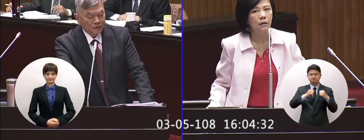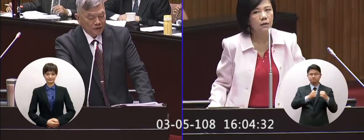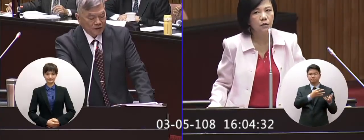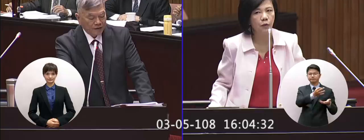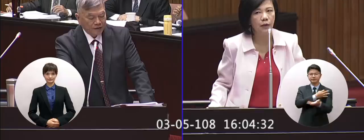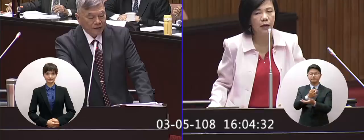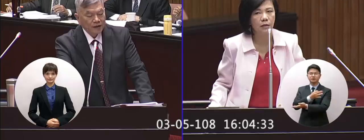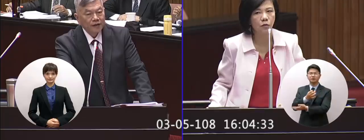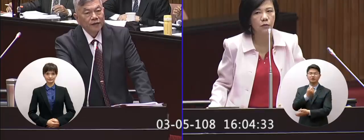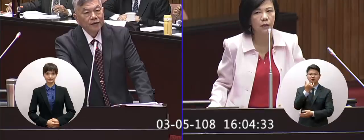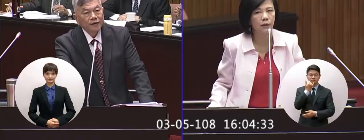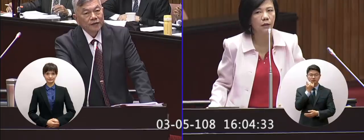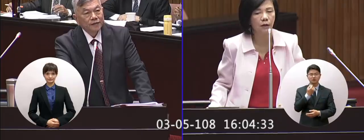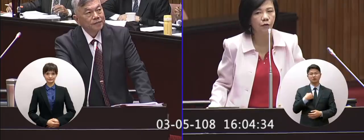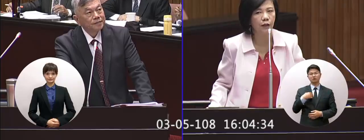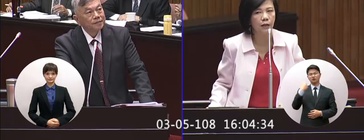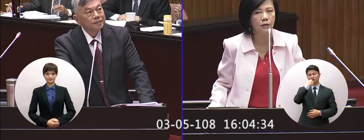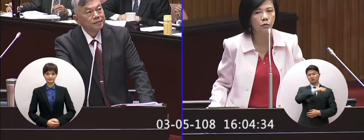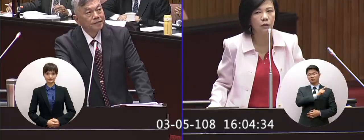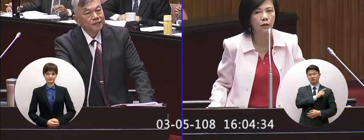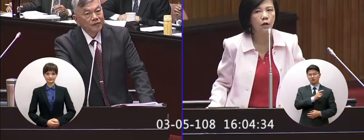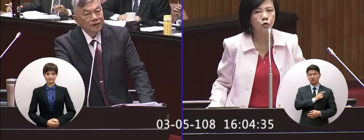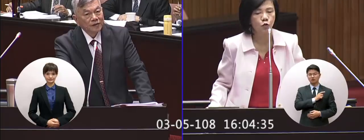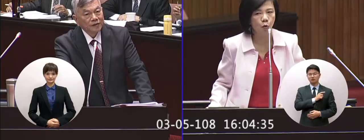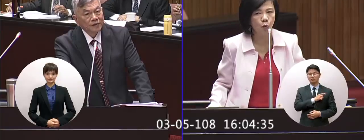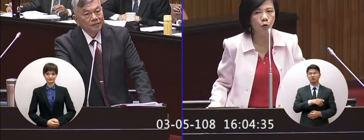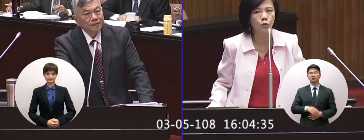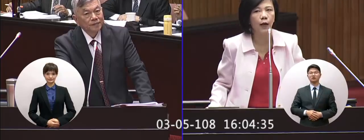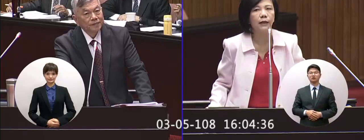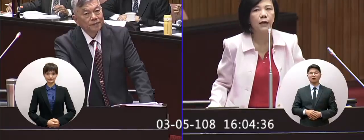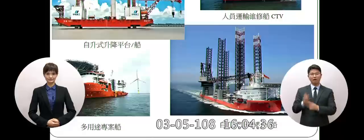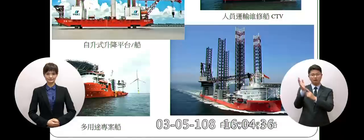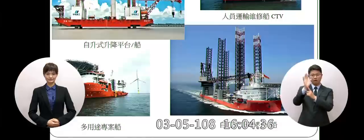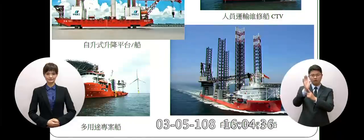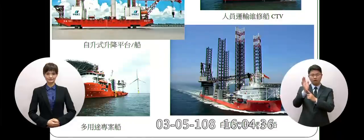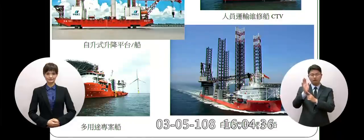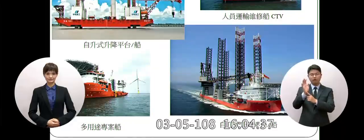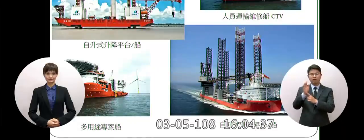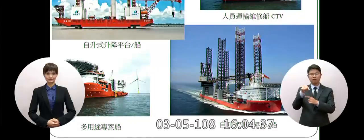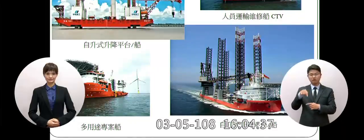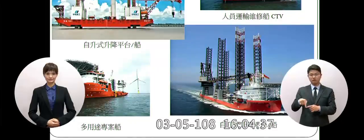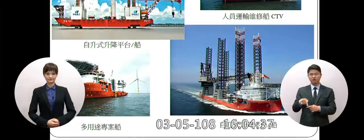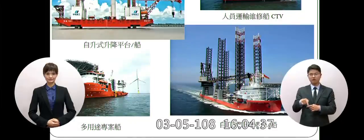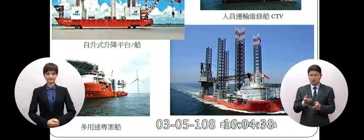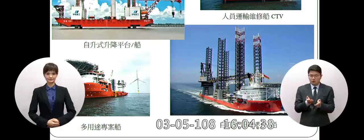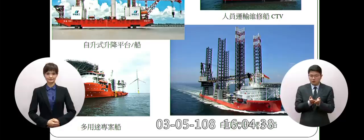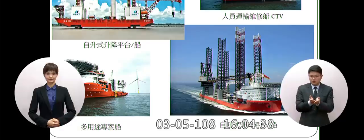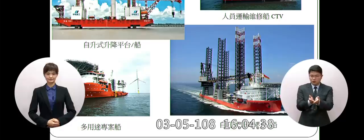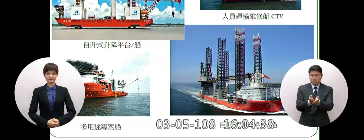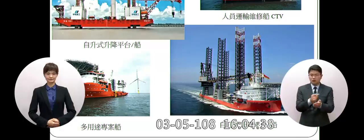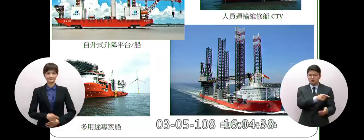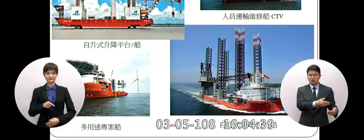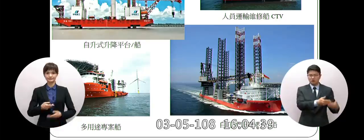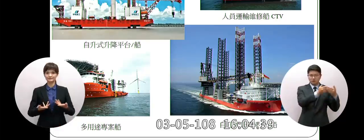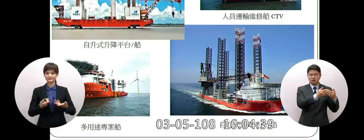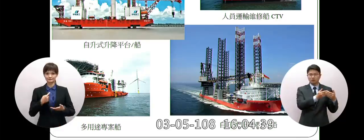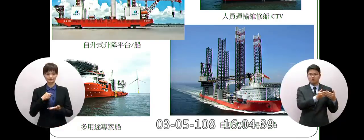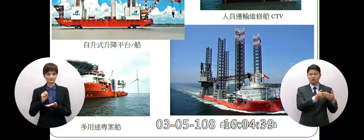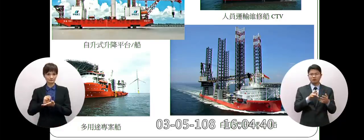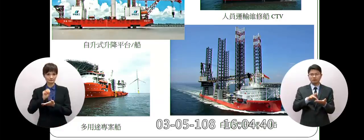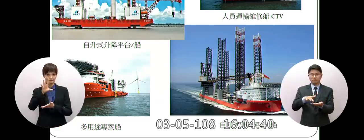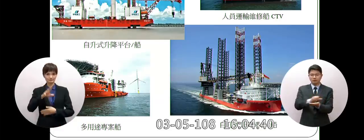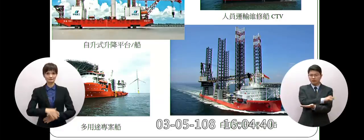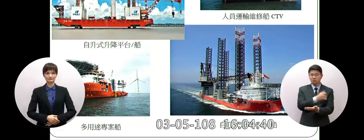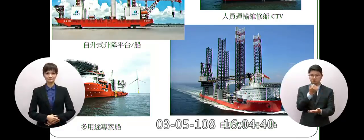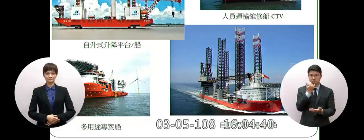场。请问海事工程、离岸风电海事工程，中国船可不可以来做？ 这部分我跟委员报告，